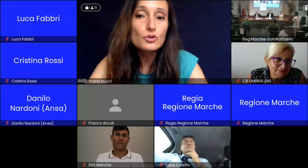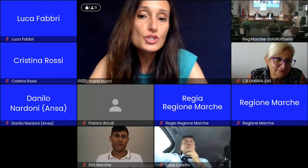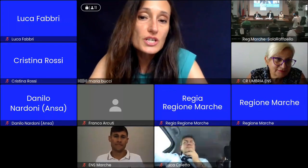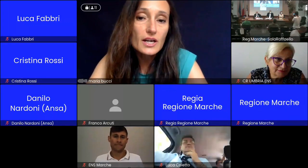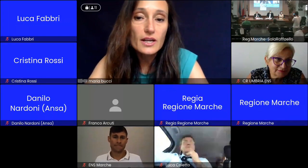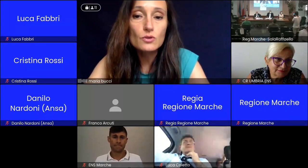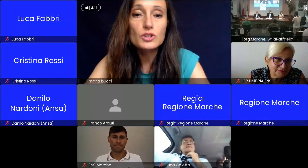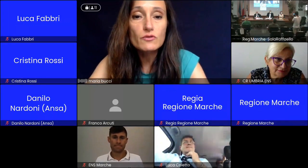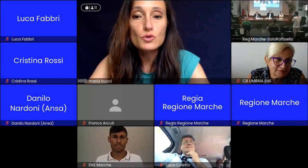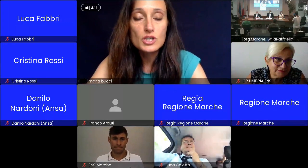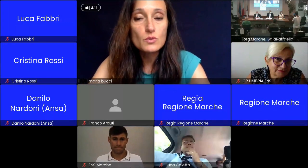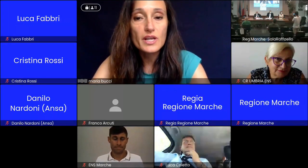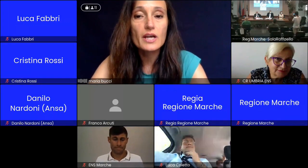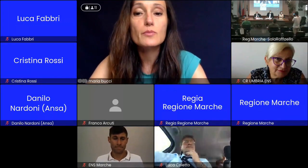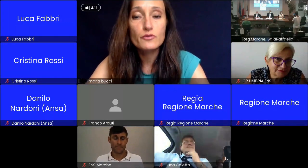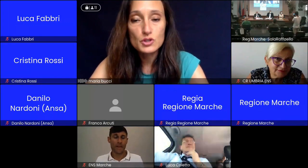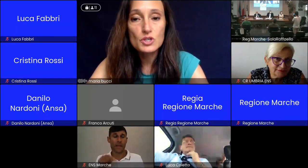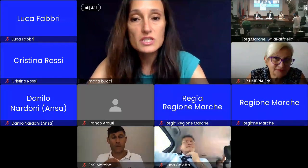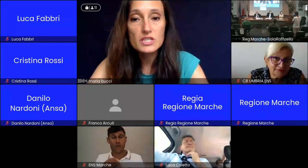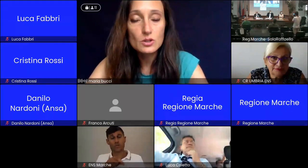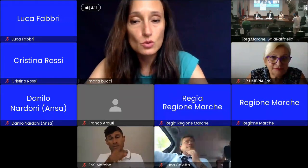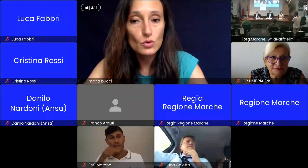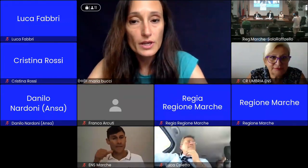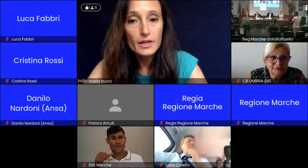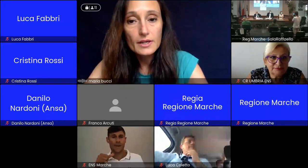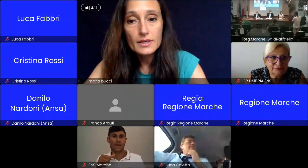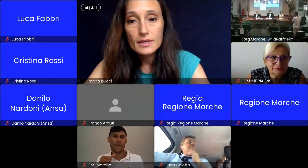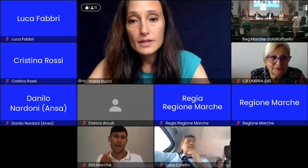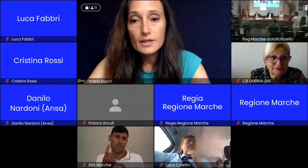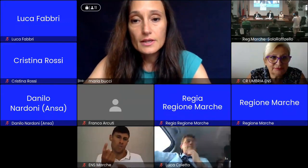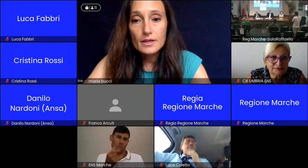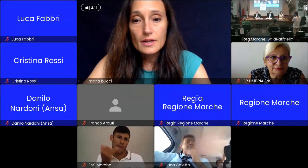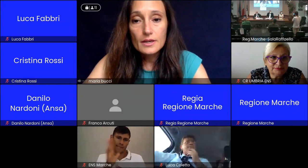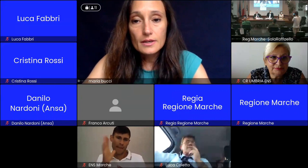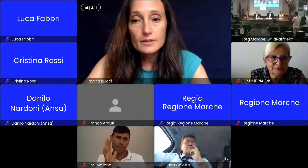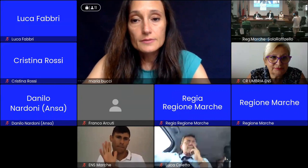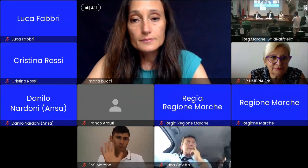la tecnologia lo devono seguire anche i professionisti del settore.